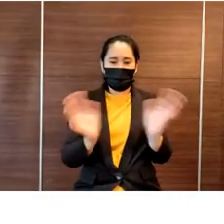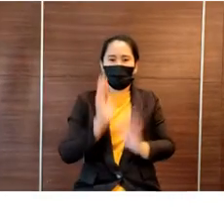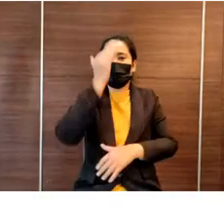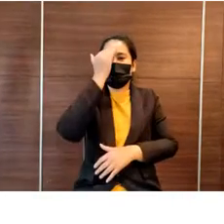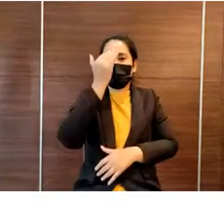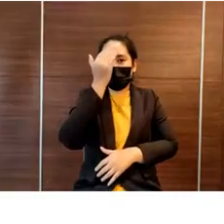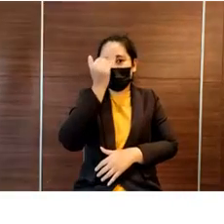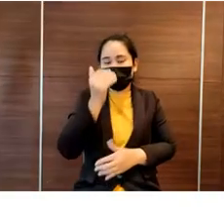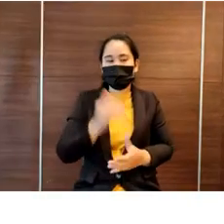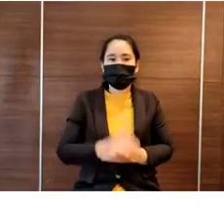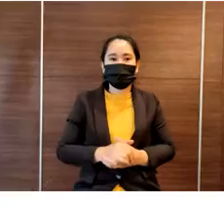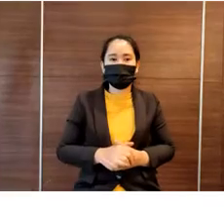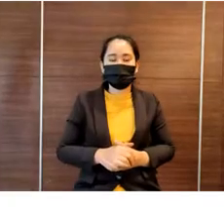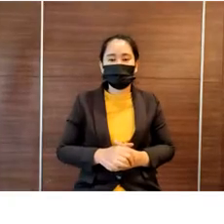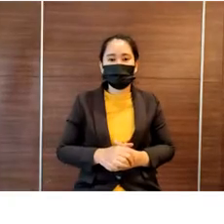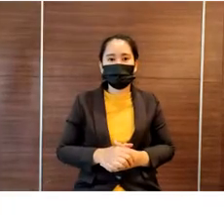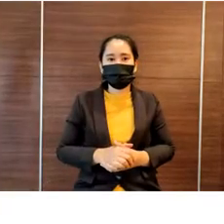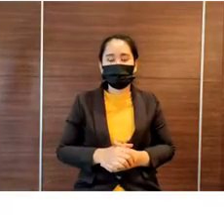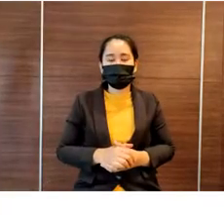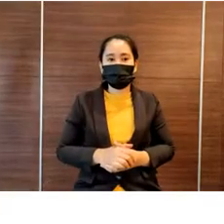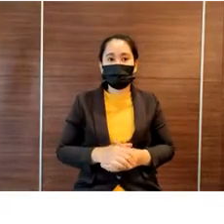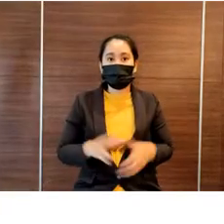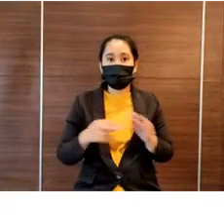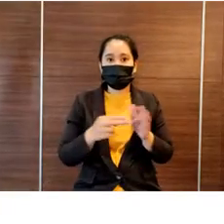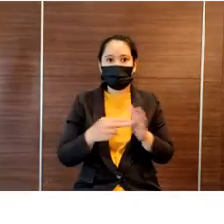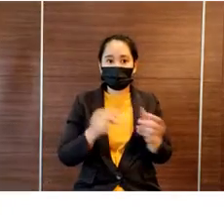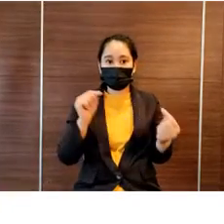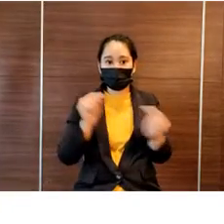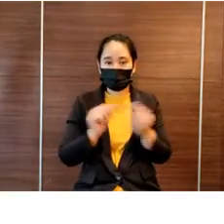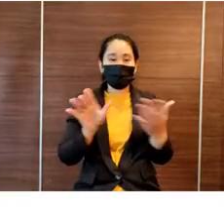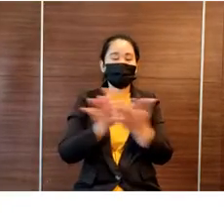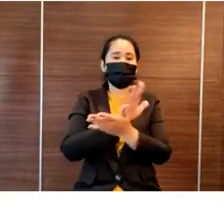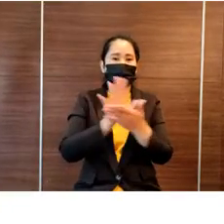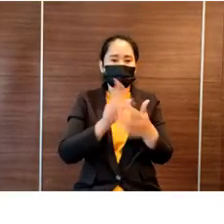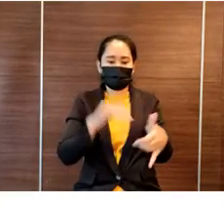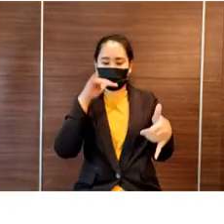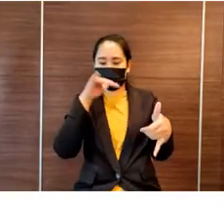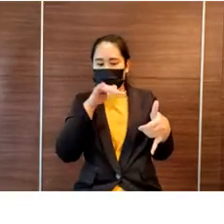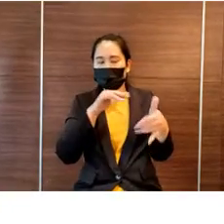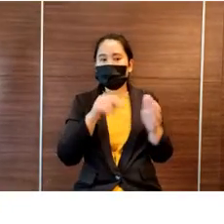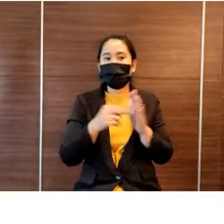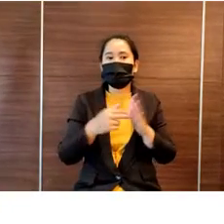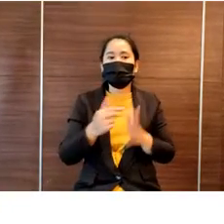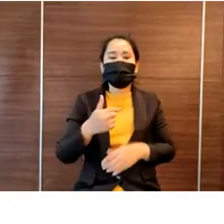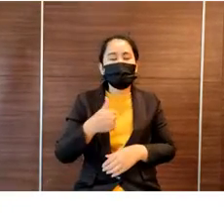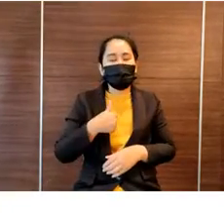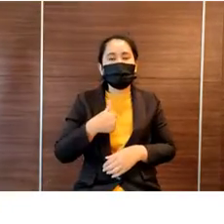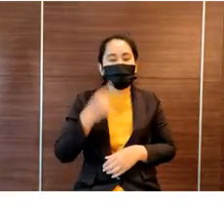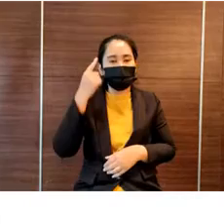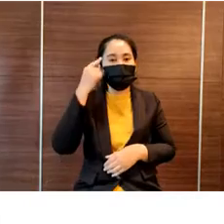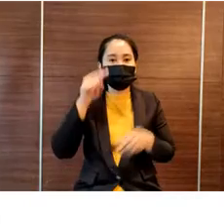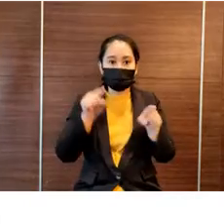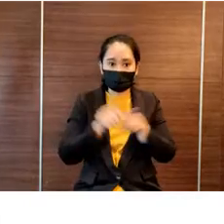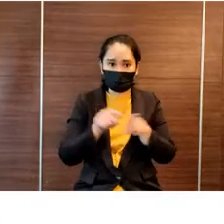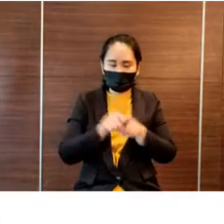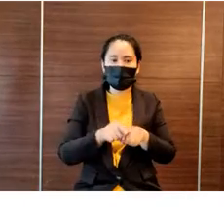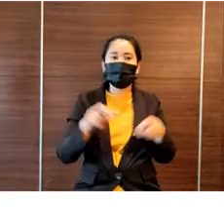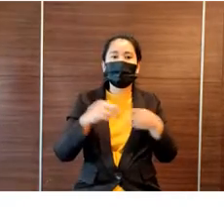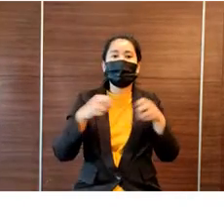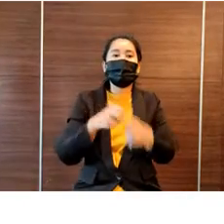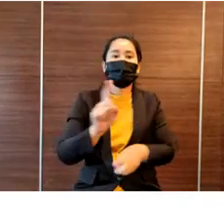คือเรื่องการตีตาทั้งทางสังคมและตีตาตัวเองถือว่าเป็นเรื่องที่หนึ่งสำหรับเมียวถ้าถามว่าช่องว่างคืออะไ